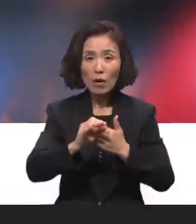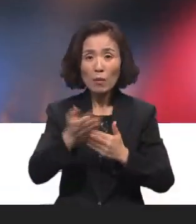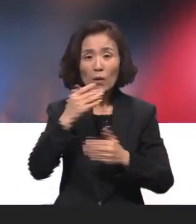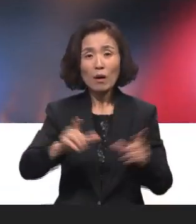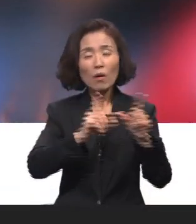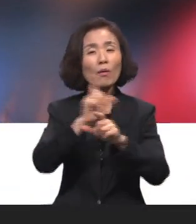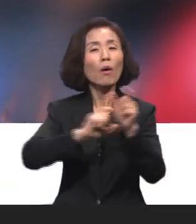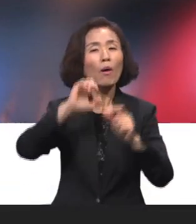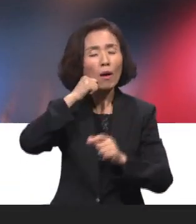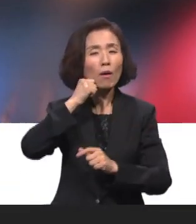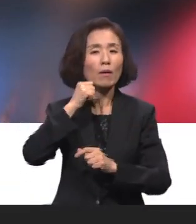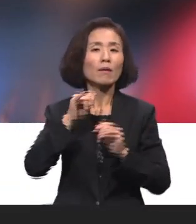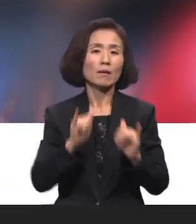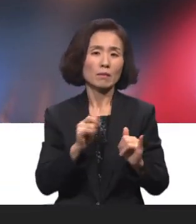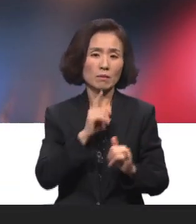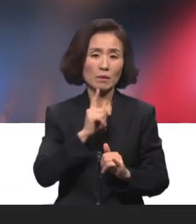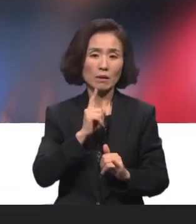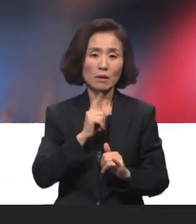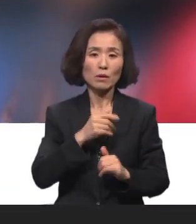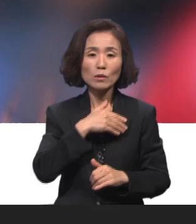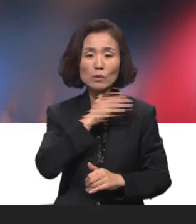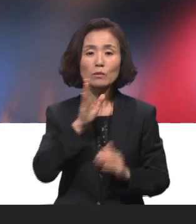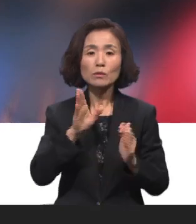이렇게 그나마 살리려고